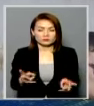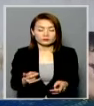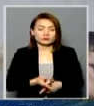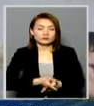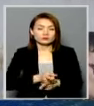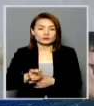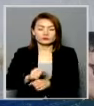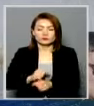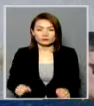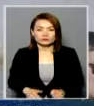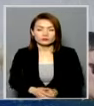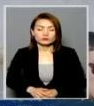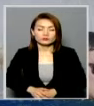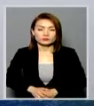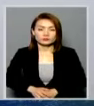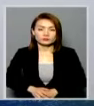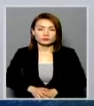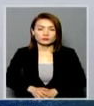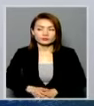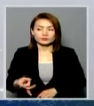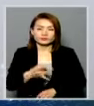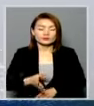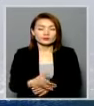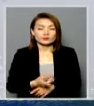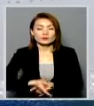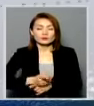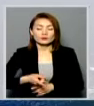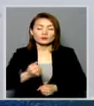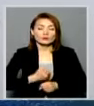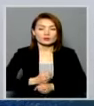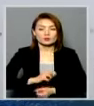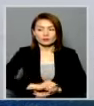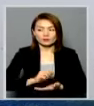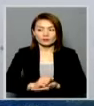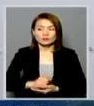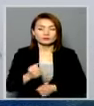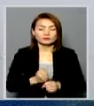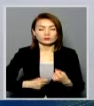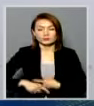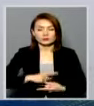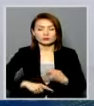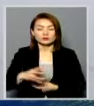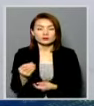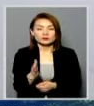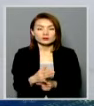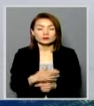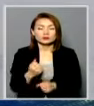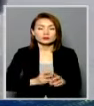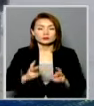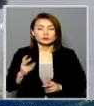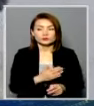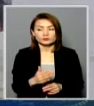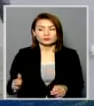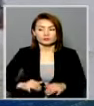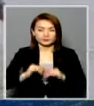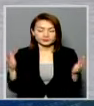жерлеріне кедергісіз жеткізу. Өңірде балық аулау және оны өңдеумен айналысатын өндірістік кәсіпорындар мен бекіре балық өсіру зауыттарының